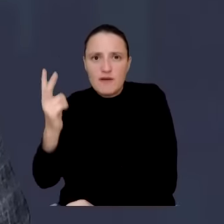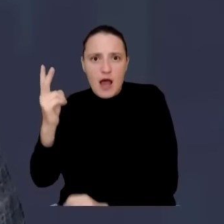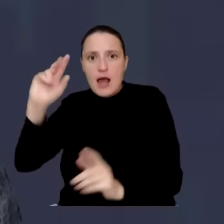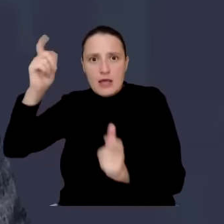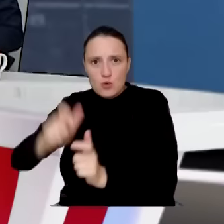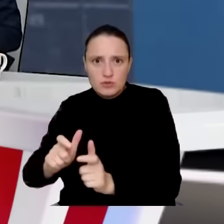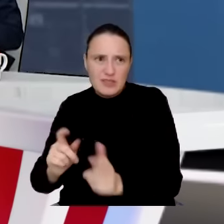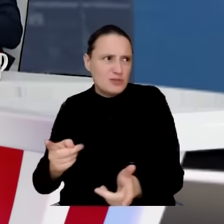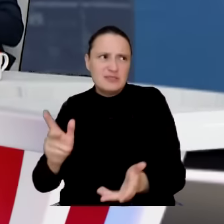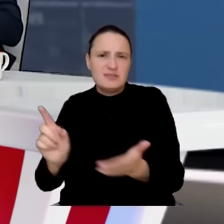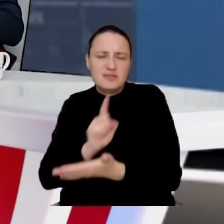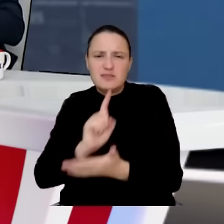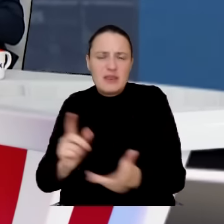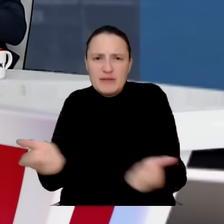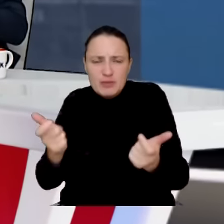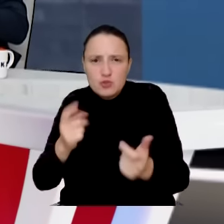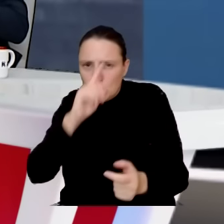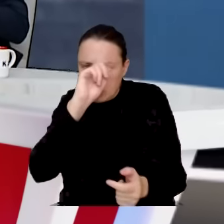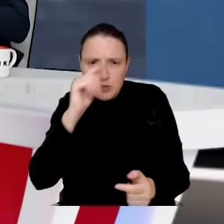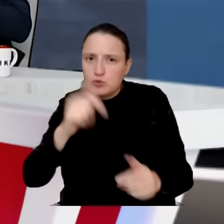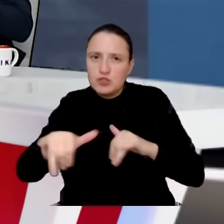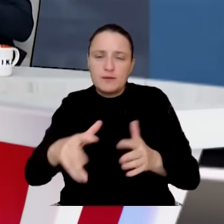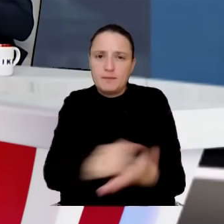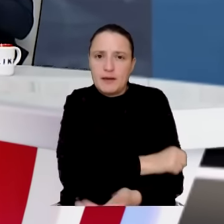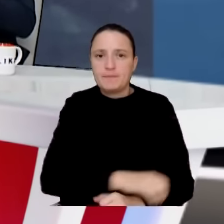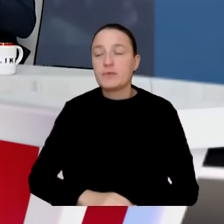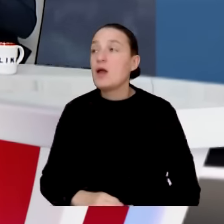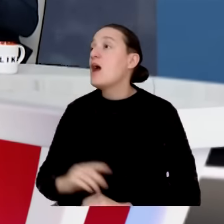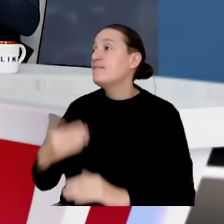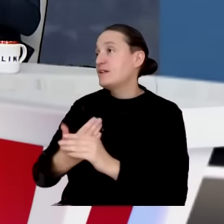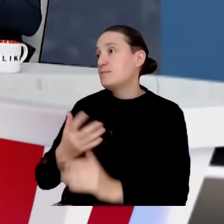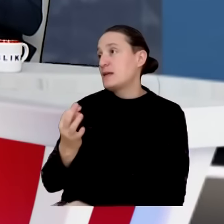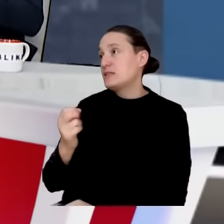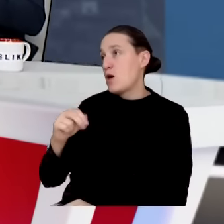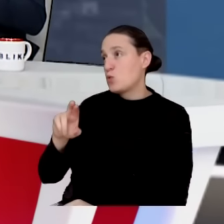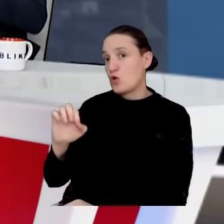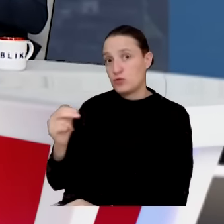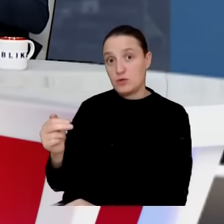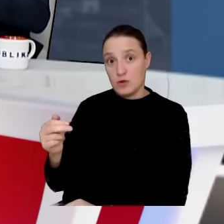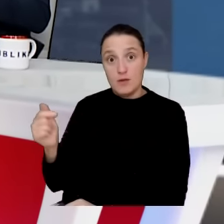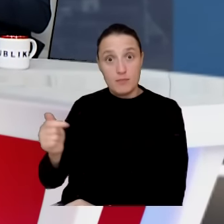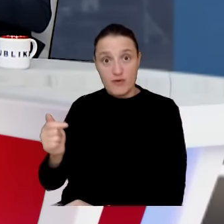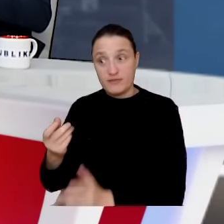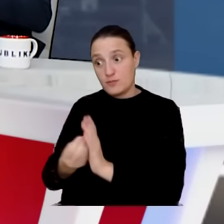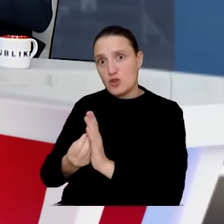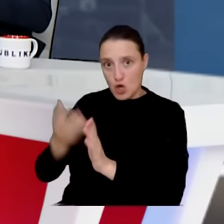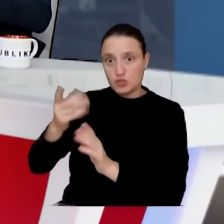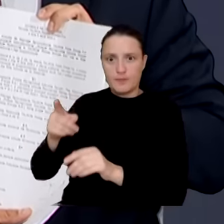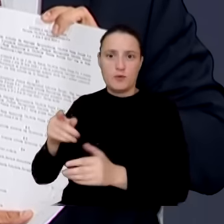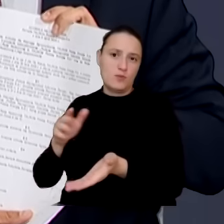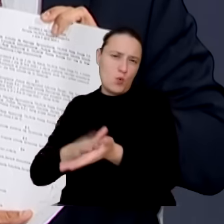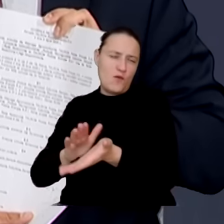władzy właśnie a propos Taurona Tauron to jest ta spółka w której ma dojść do podwyżek zgodnie z tą